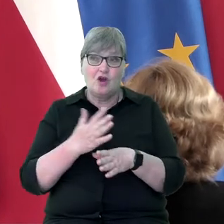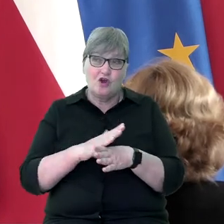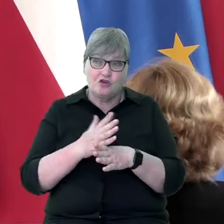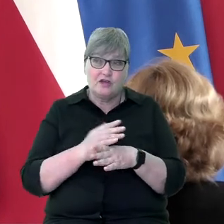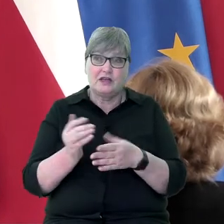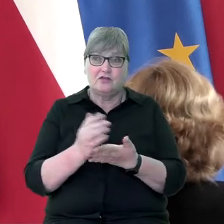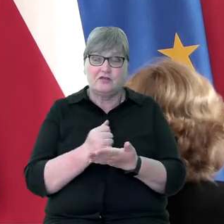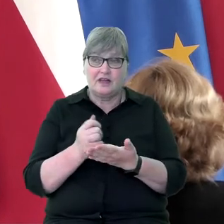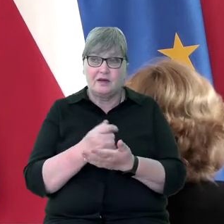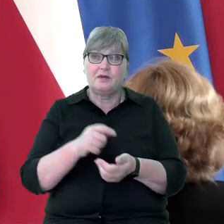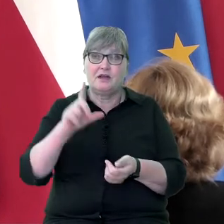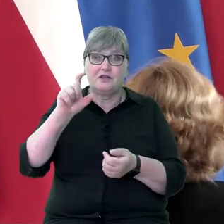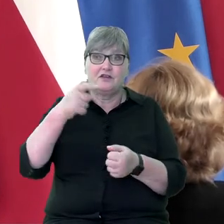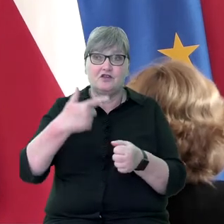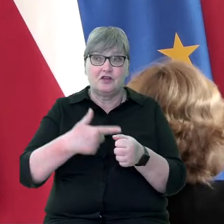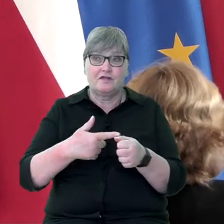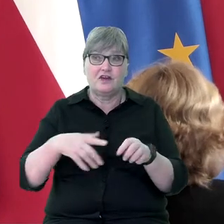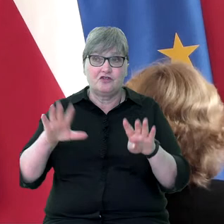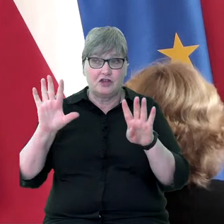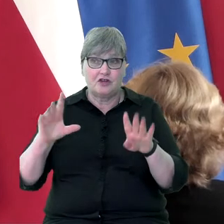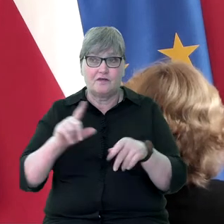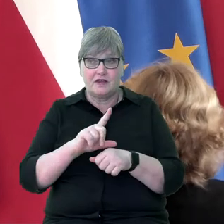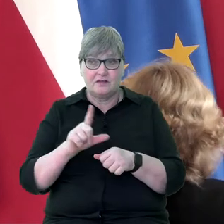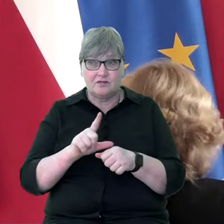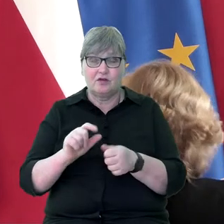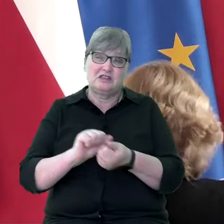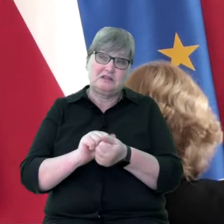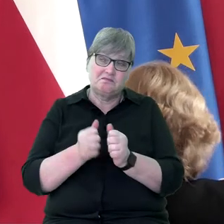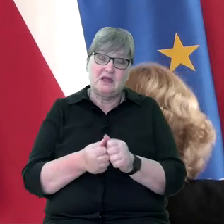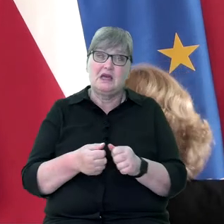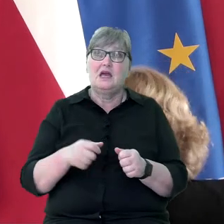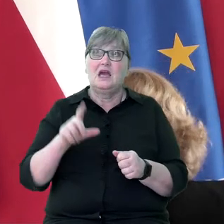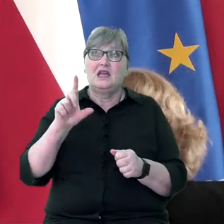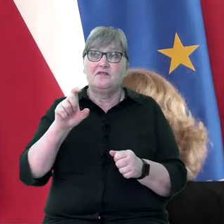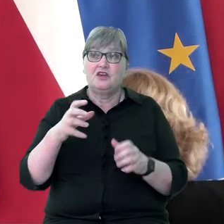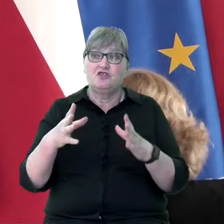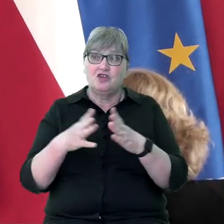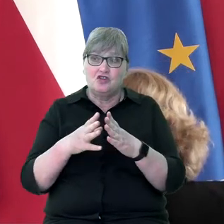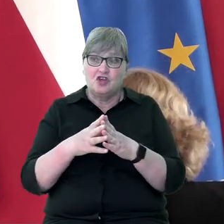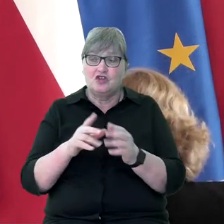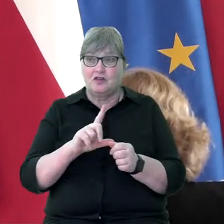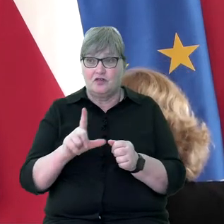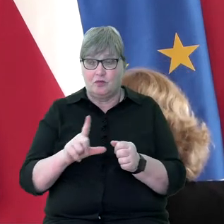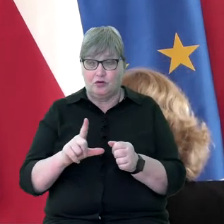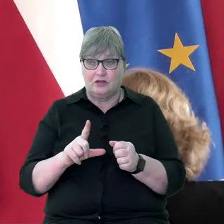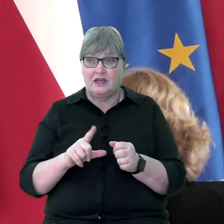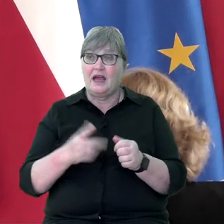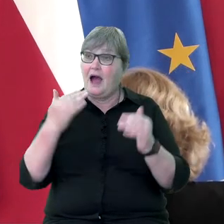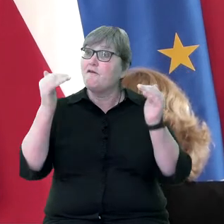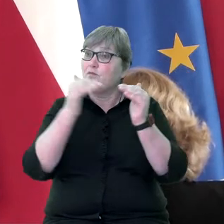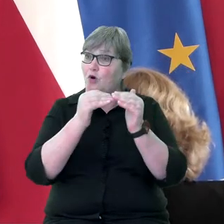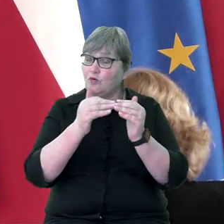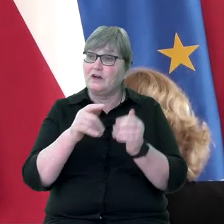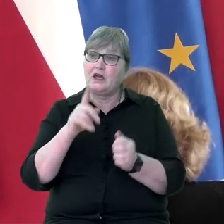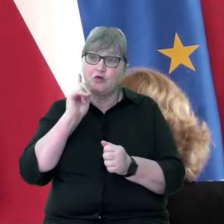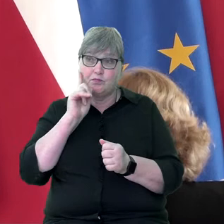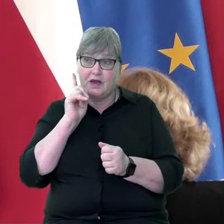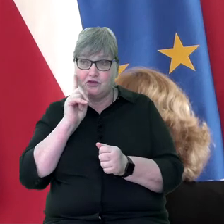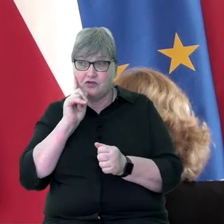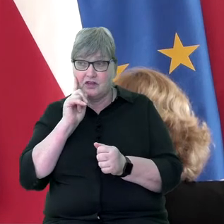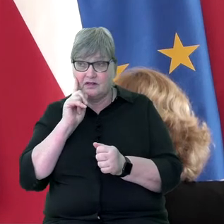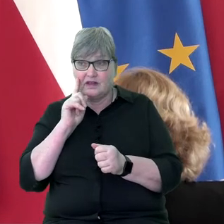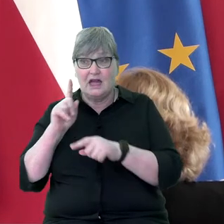zł, najczęściej 210. I dla porównania mężczyzna zarabiał około 100